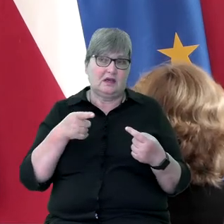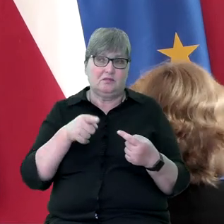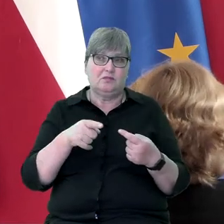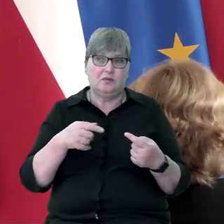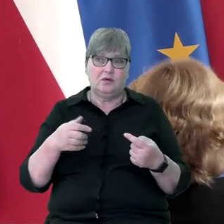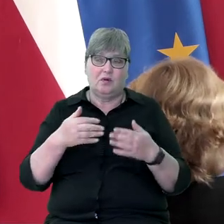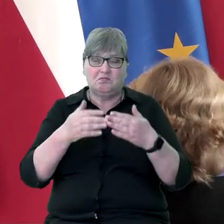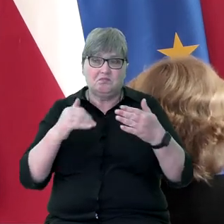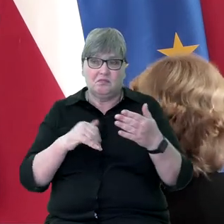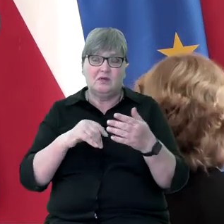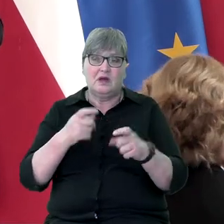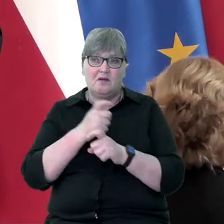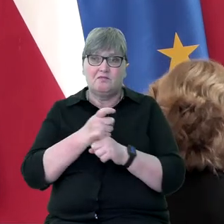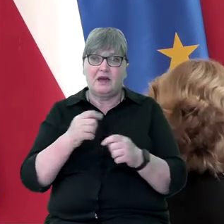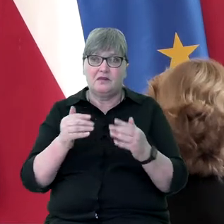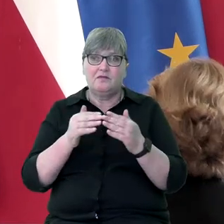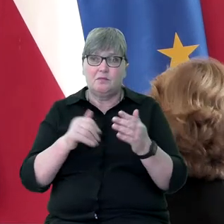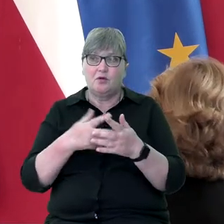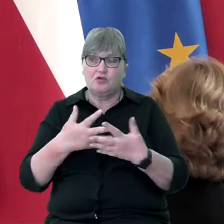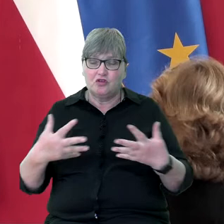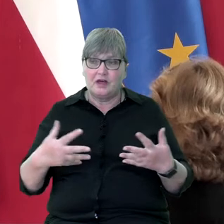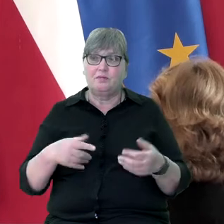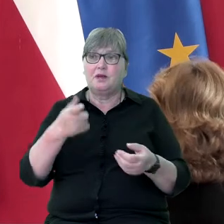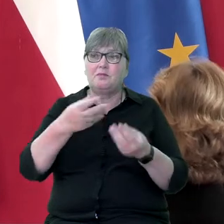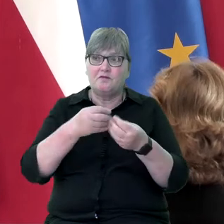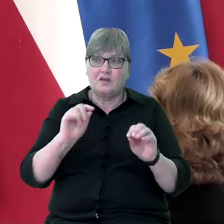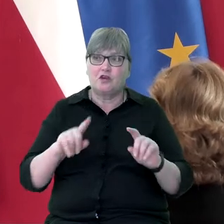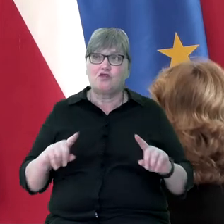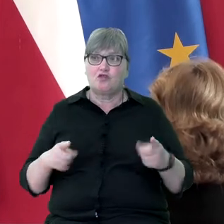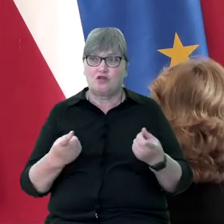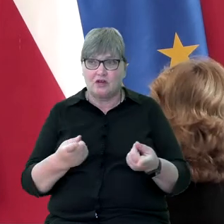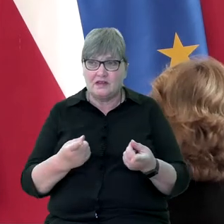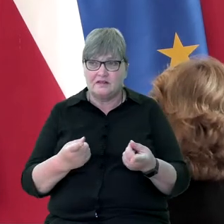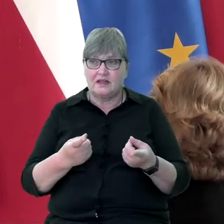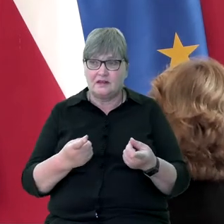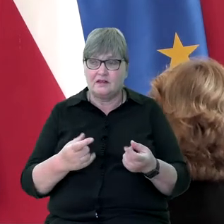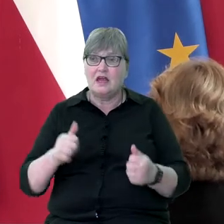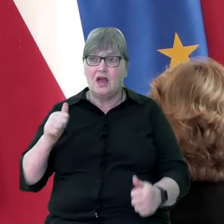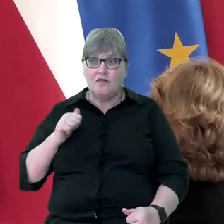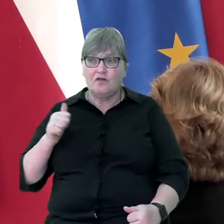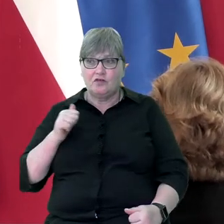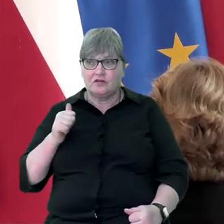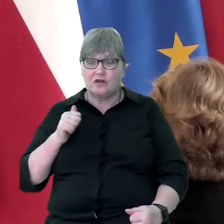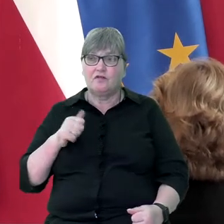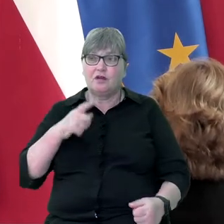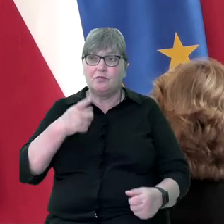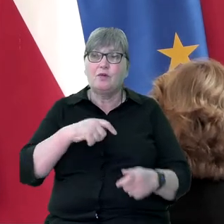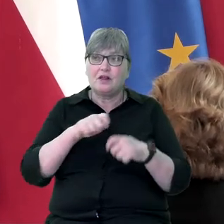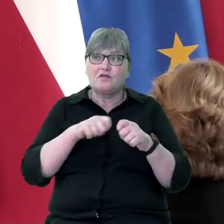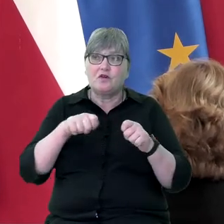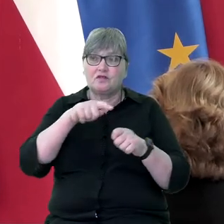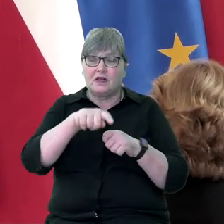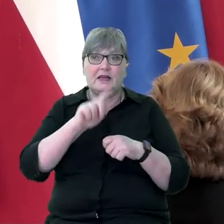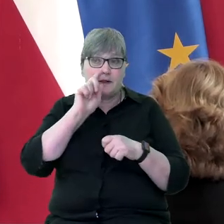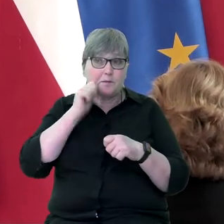wojskowej związana była z obozem pomajowym, natomiast środowiska polityczne